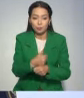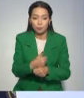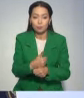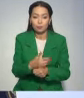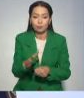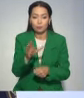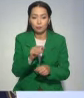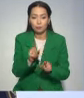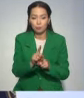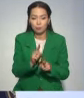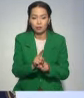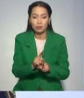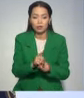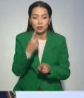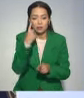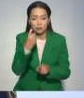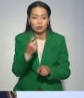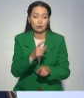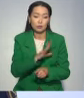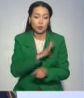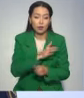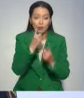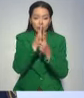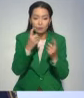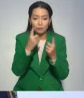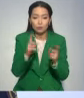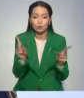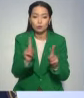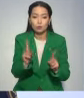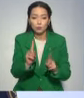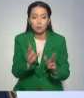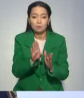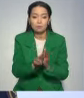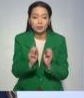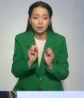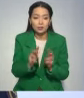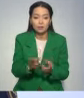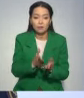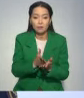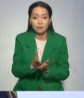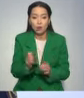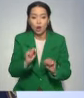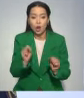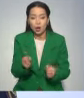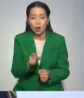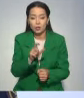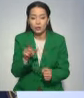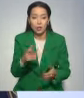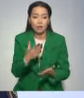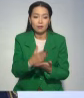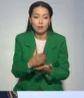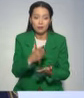чрезвычайным ситуациям Восточной Казахстанской области доводилось информация о том что безопасным для выхода на лёд для человека является